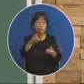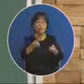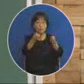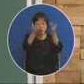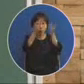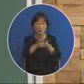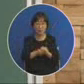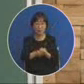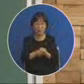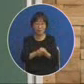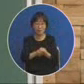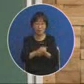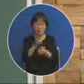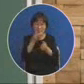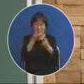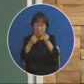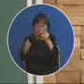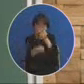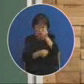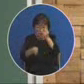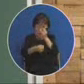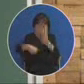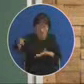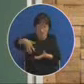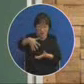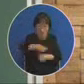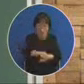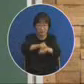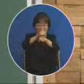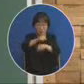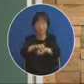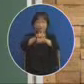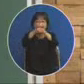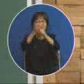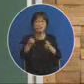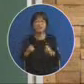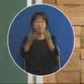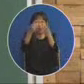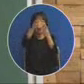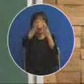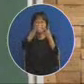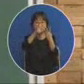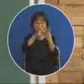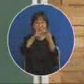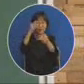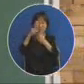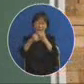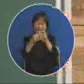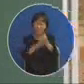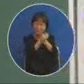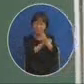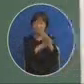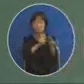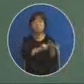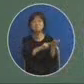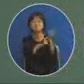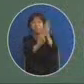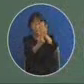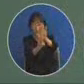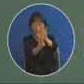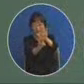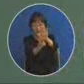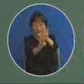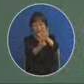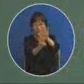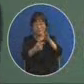넣었어요. 수장절. Everyone thought they would perish, but instead, rather, they had crops overflowing enough to store them in the storehouses. That's the ingathering. That's the kind of